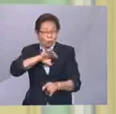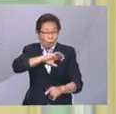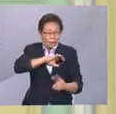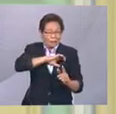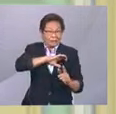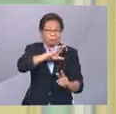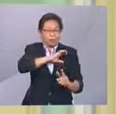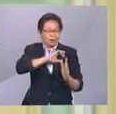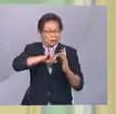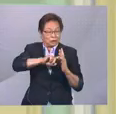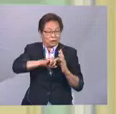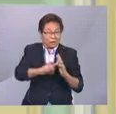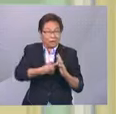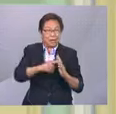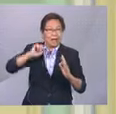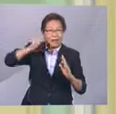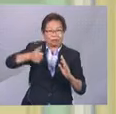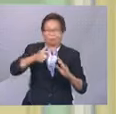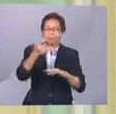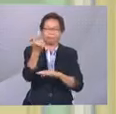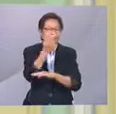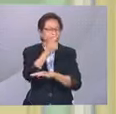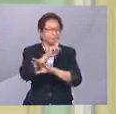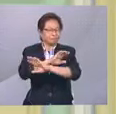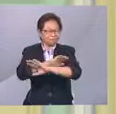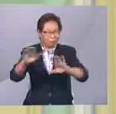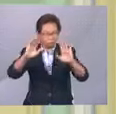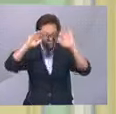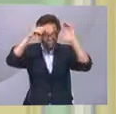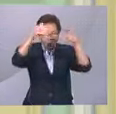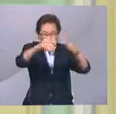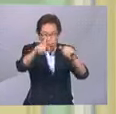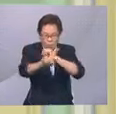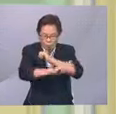tidak lagi memberikan tumpuan kepada